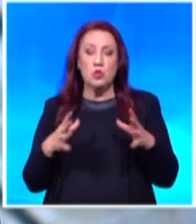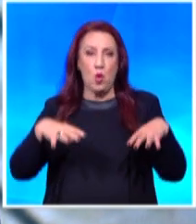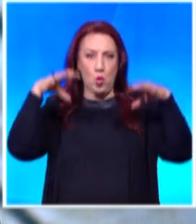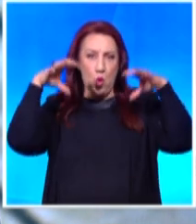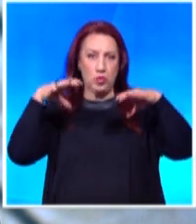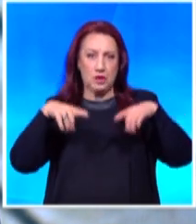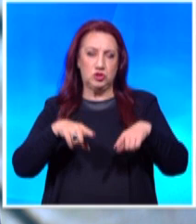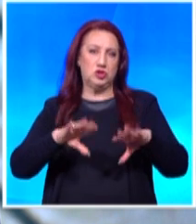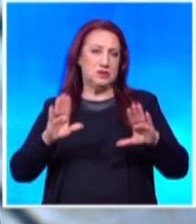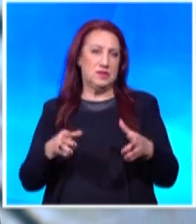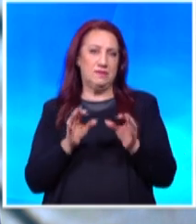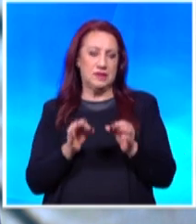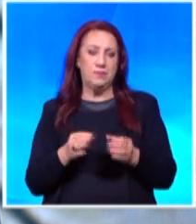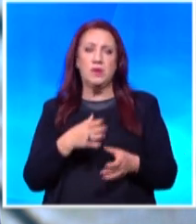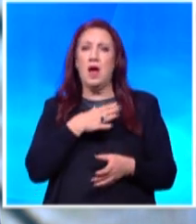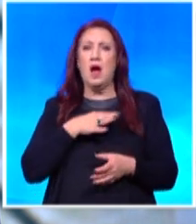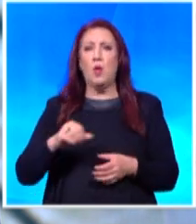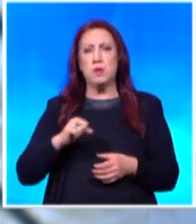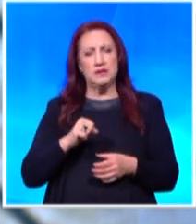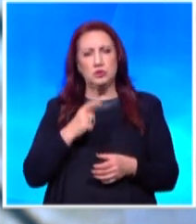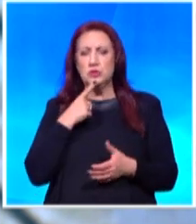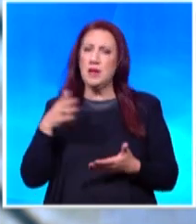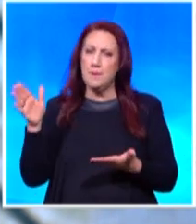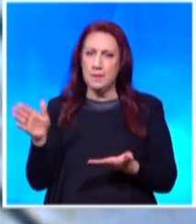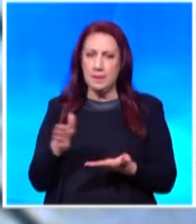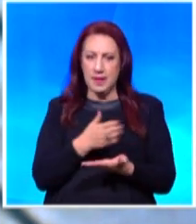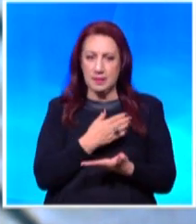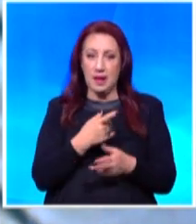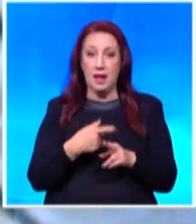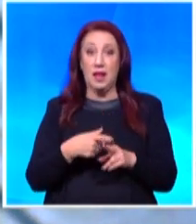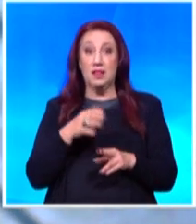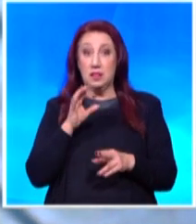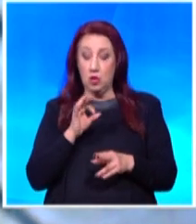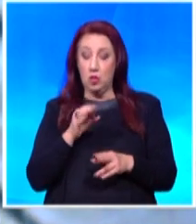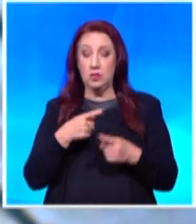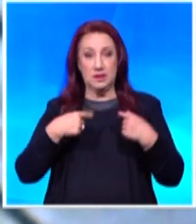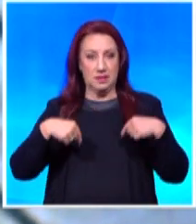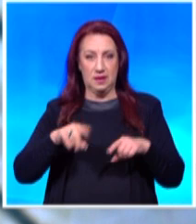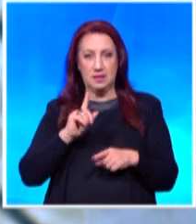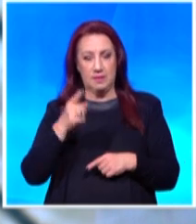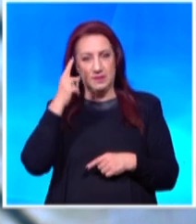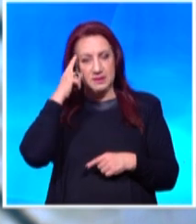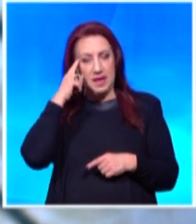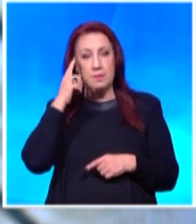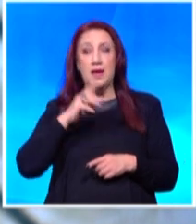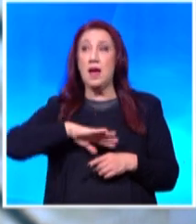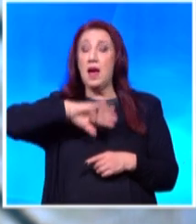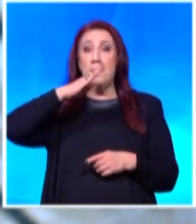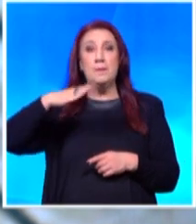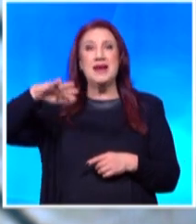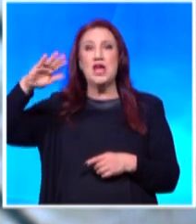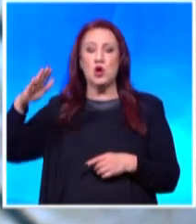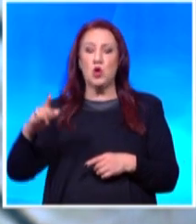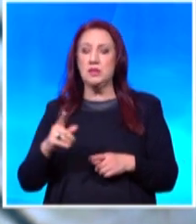Опасността премина, но така или иначе ние трябва да знаем, че с природата борба не бива. По-скоро трябва да се